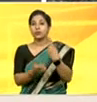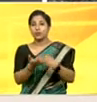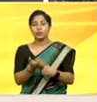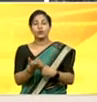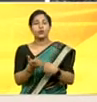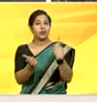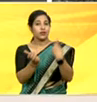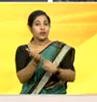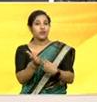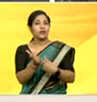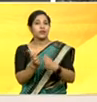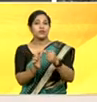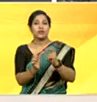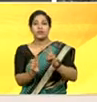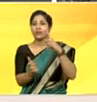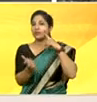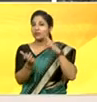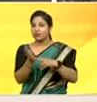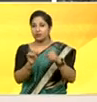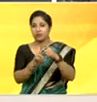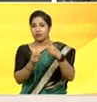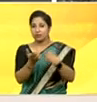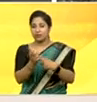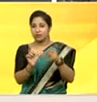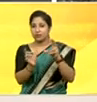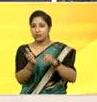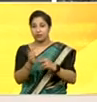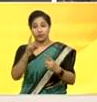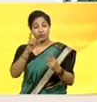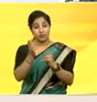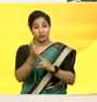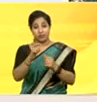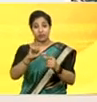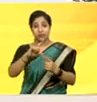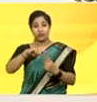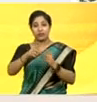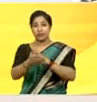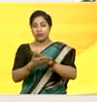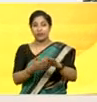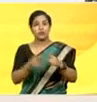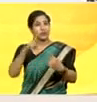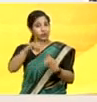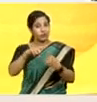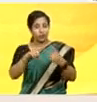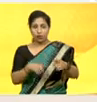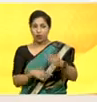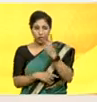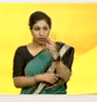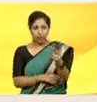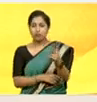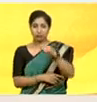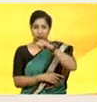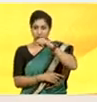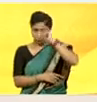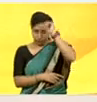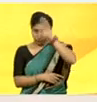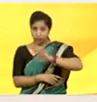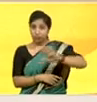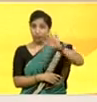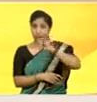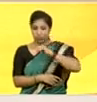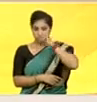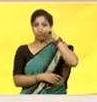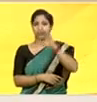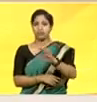रविंद्रनाथ टैगोर जी की भी है। ये गुरुदेव का सम्मान है, भारत का सम्मान है। इसी